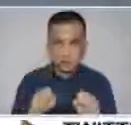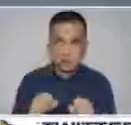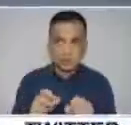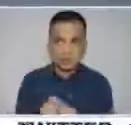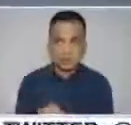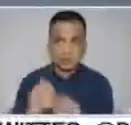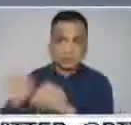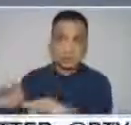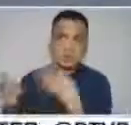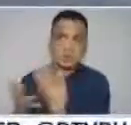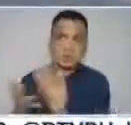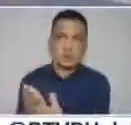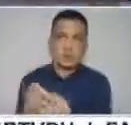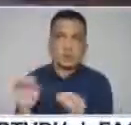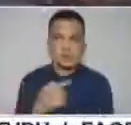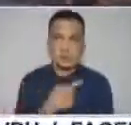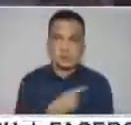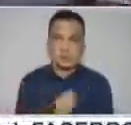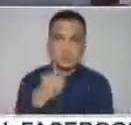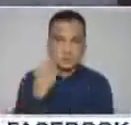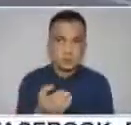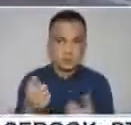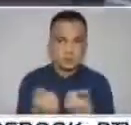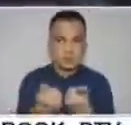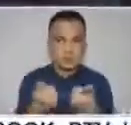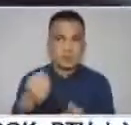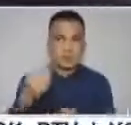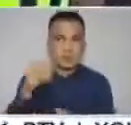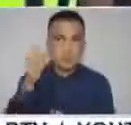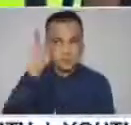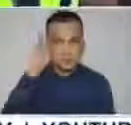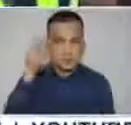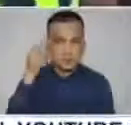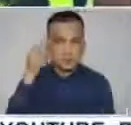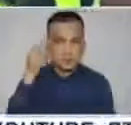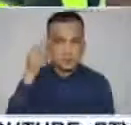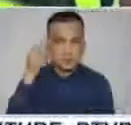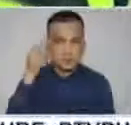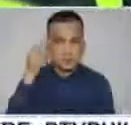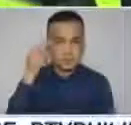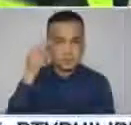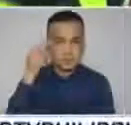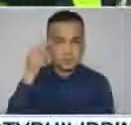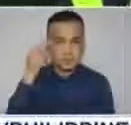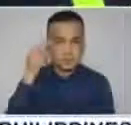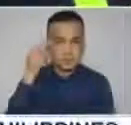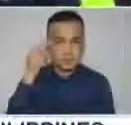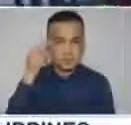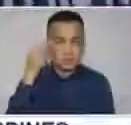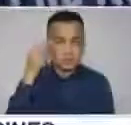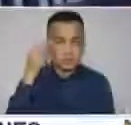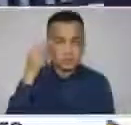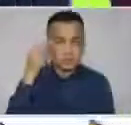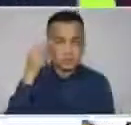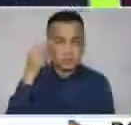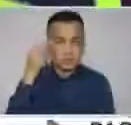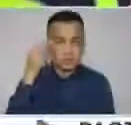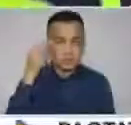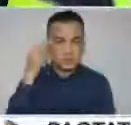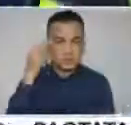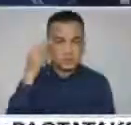Striktong pagpapatupad sa health protocols. Ito ang pangunahing layunin ng surprise inspection ng IAC ngayong umaga. Karamihan naman sa mga